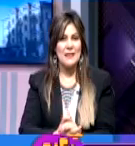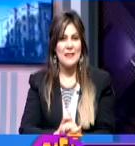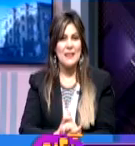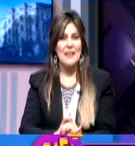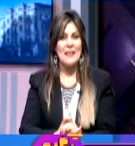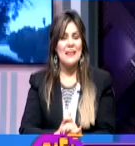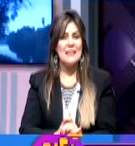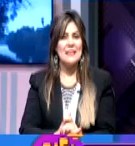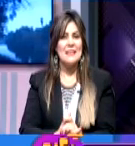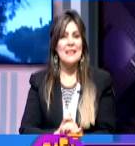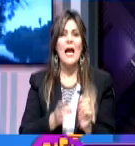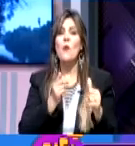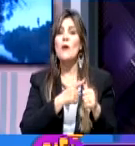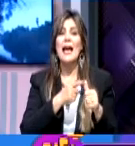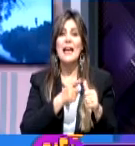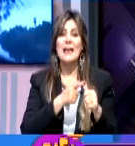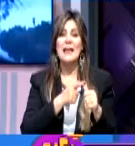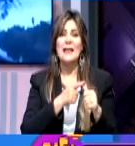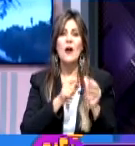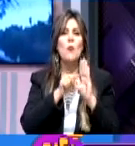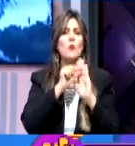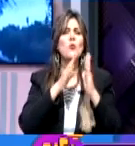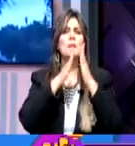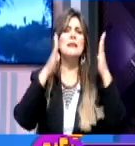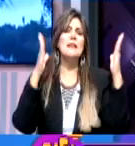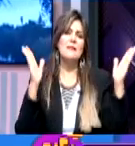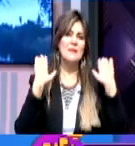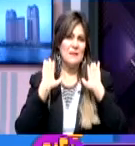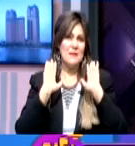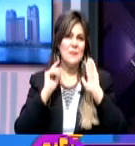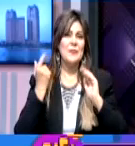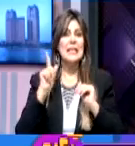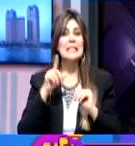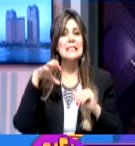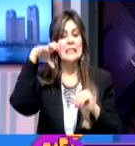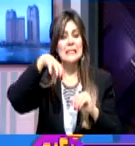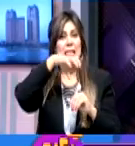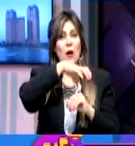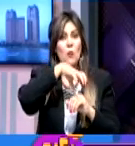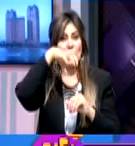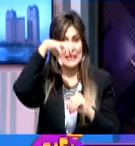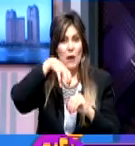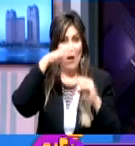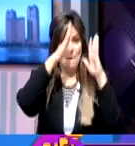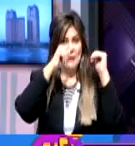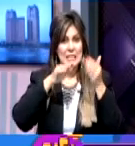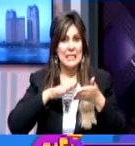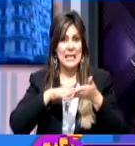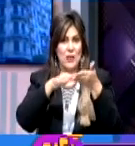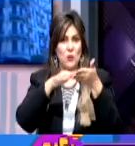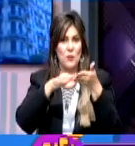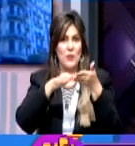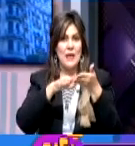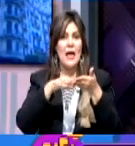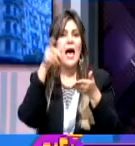العمل، ده اول حاجه موضوع كبير جدا مساعده الدوله في عشان نقول ان